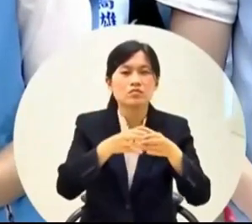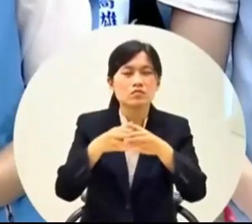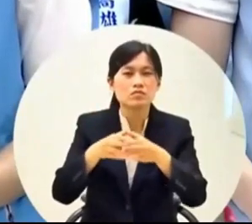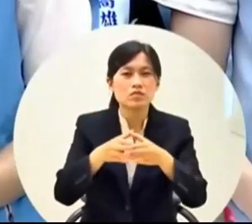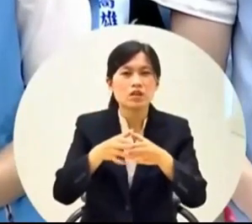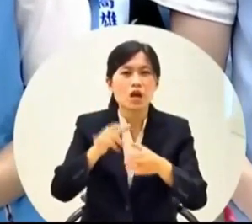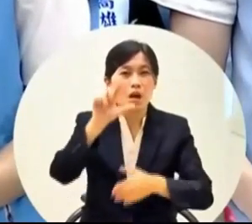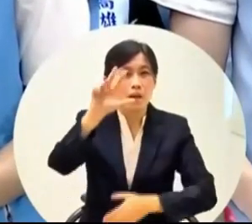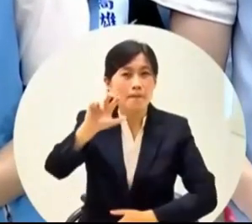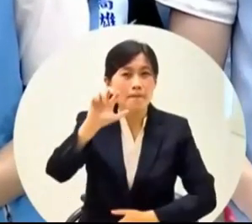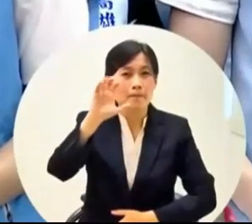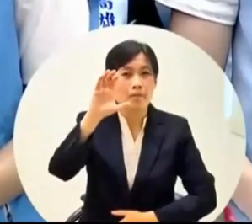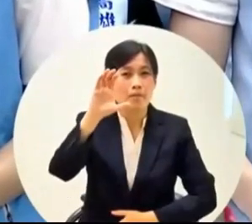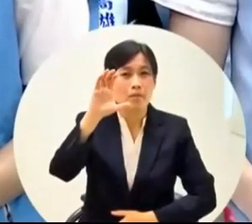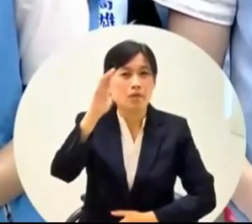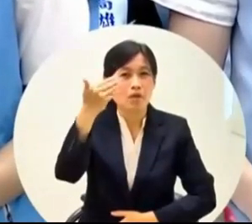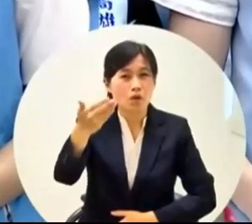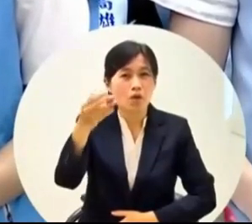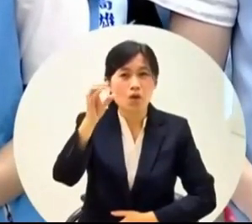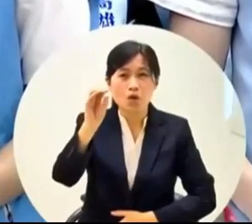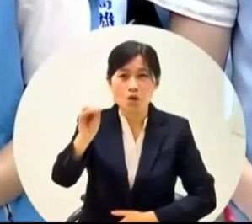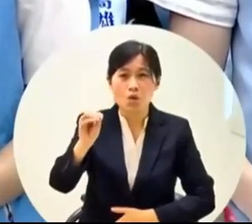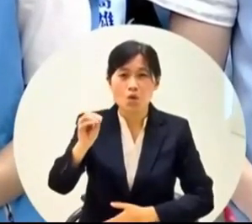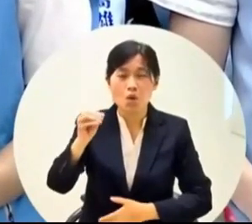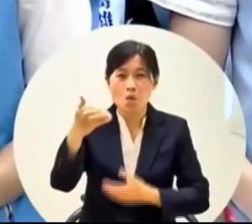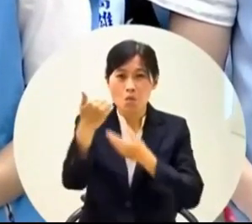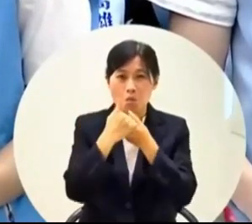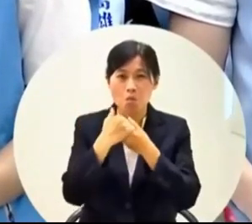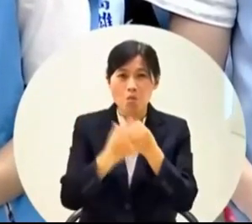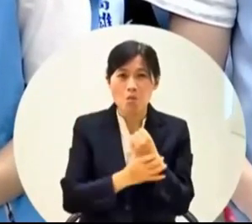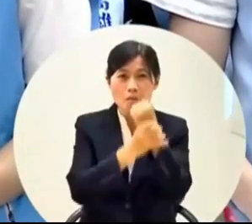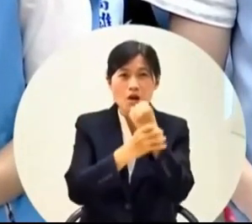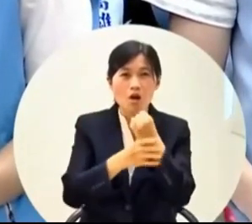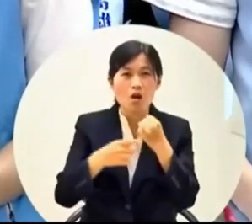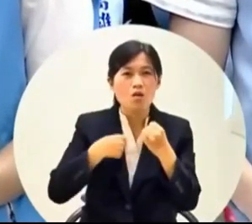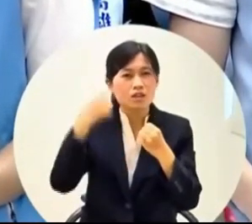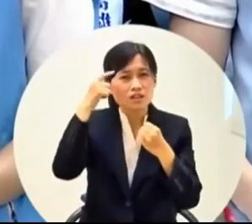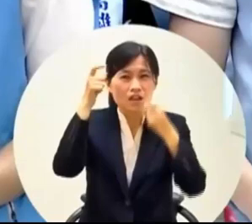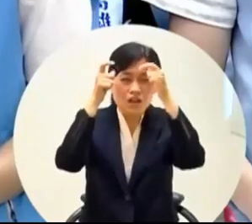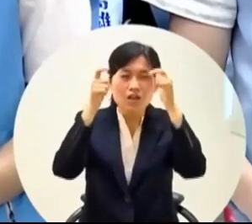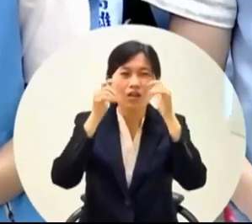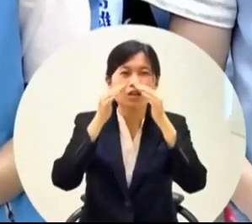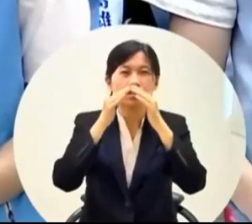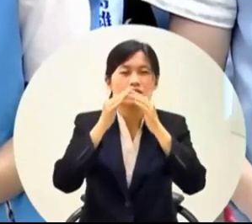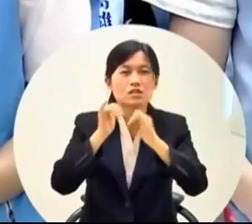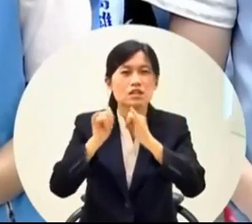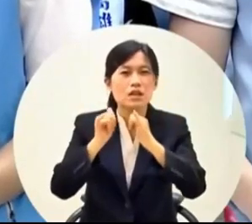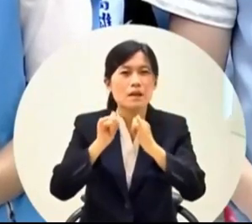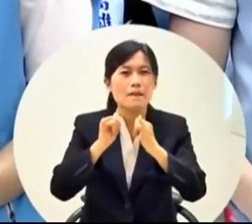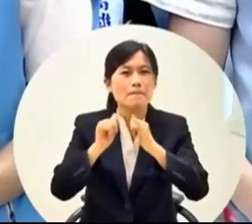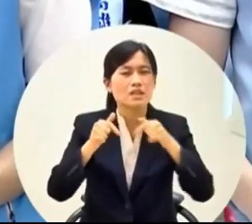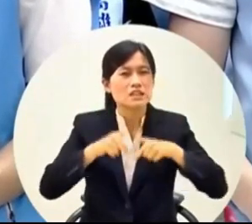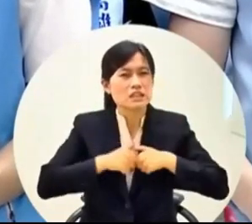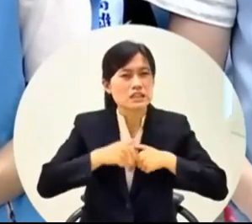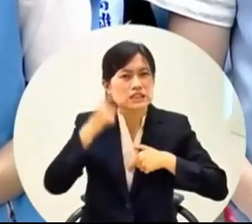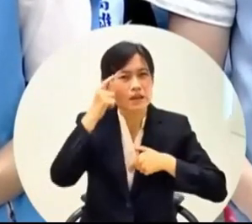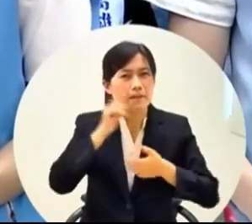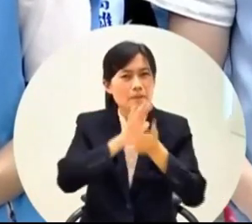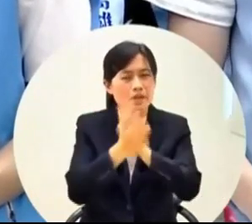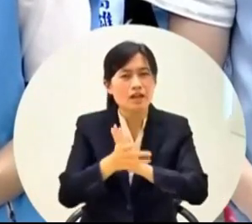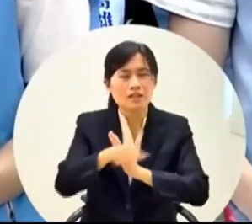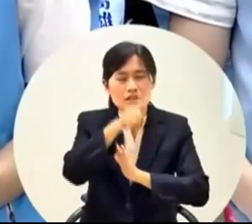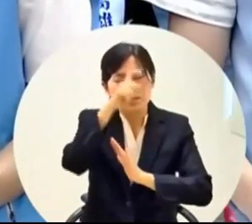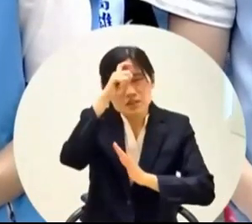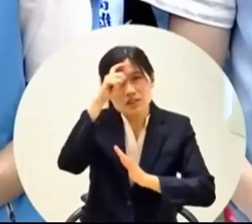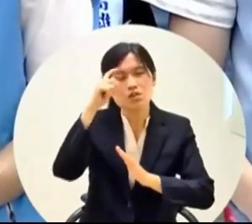用89万票支持了韩国瑜，我觉得高雄市民心思变，高雄市民觉得想要一个迎接一个不一